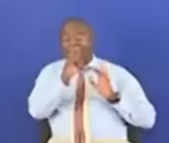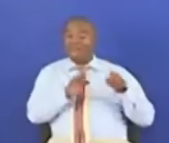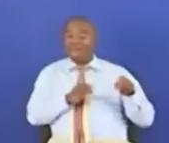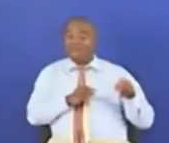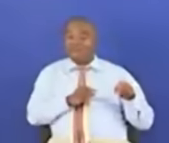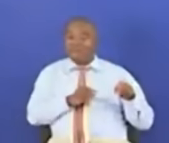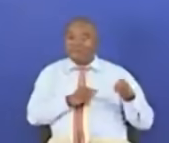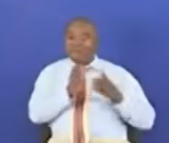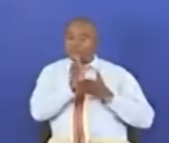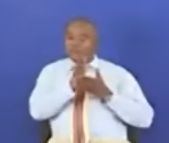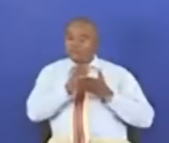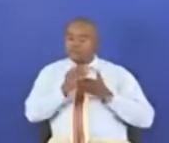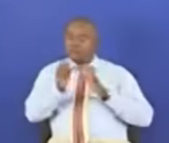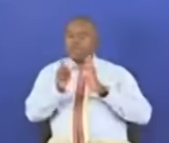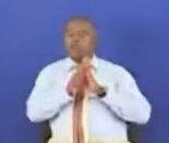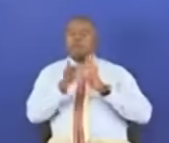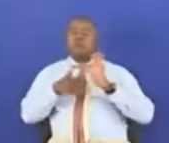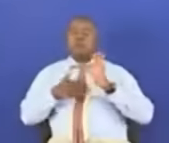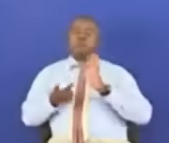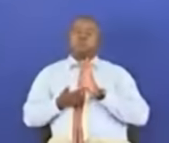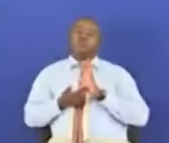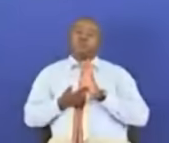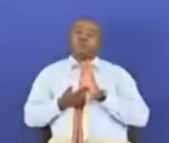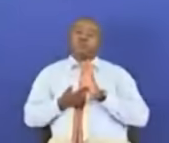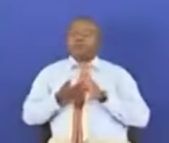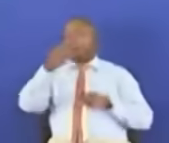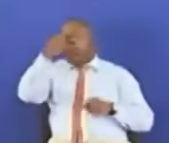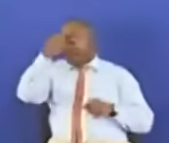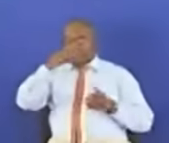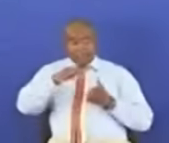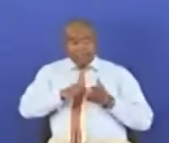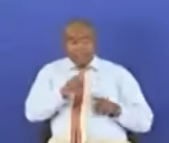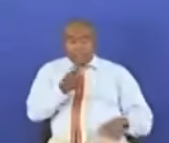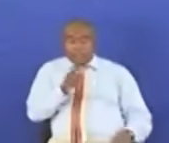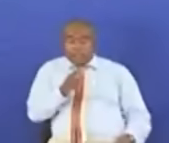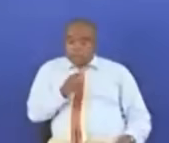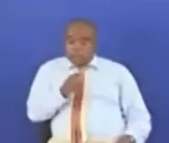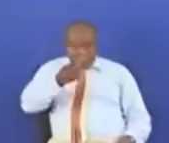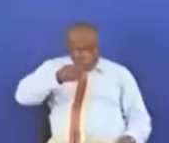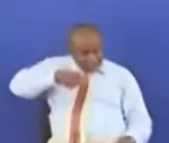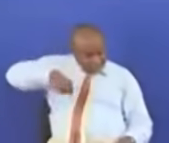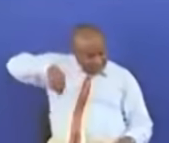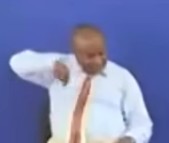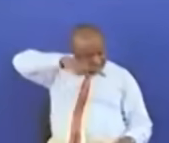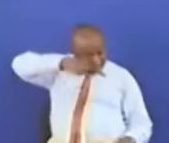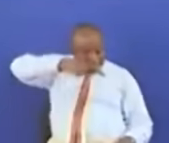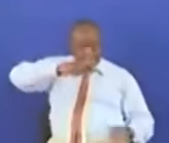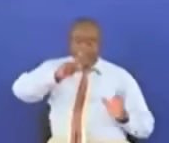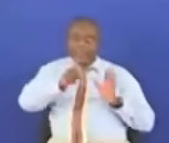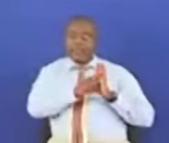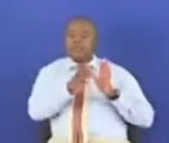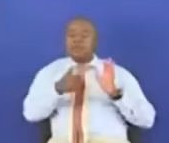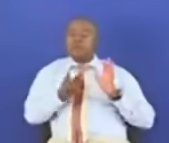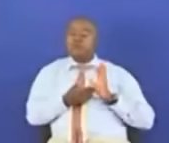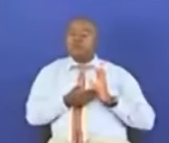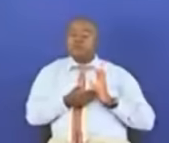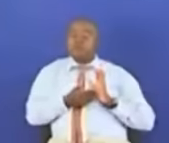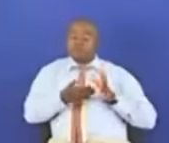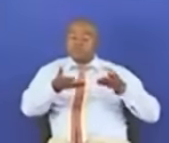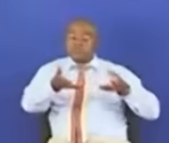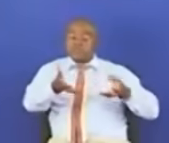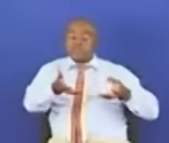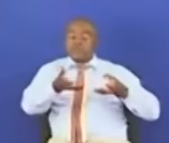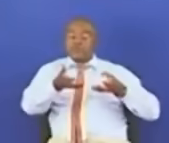ni sehemu ya katiba yetu. Na maana yake nini? Sisi katiba yetu hii inabeba